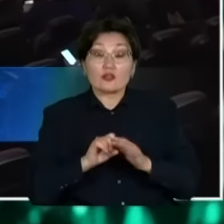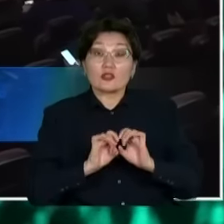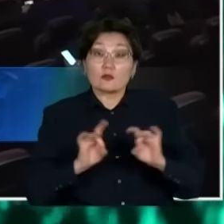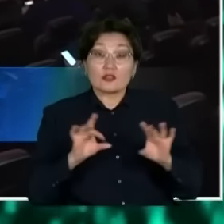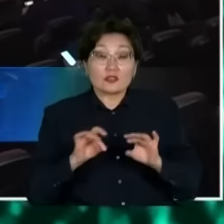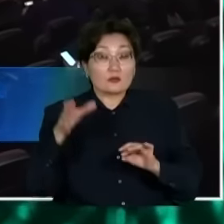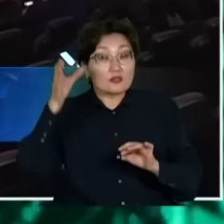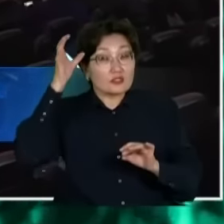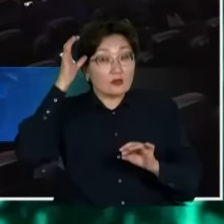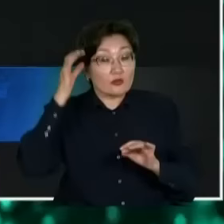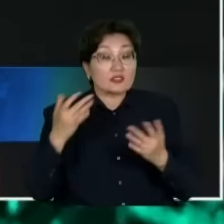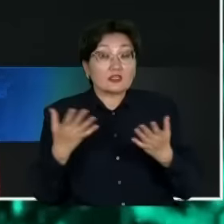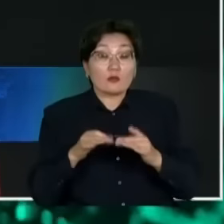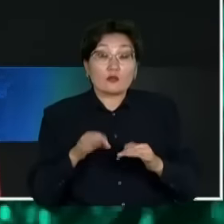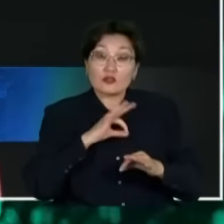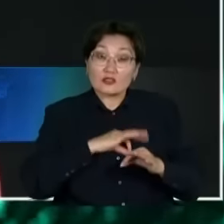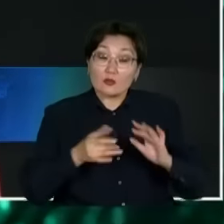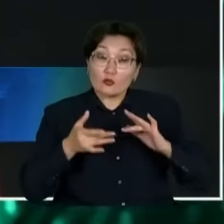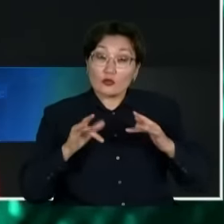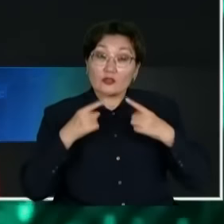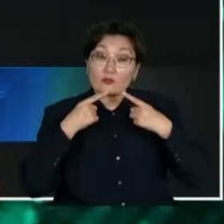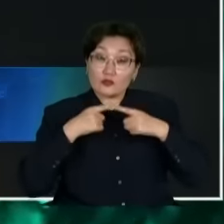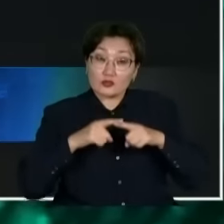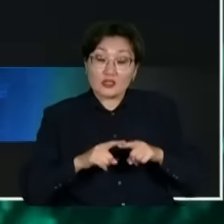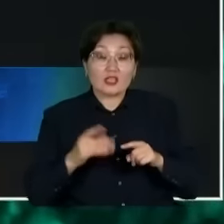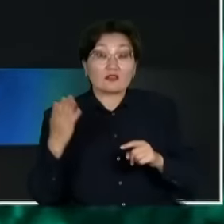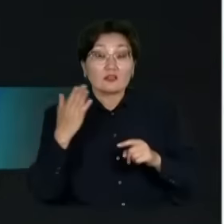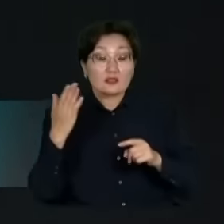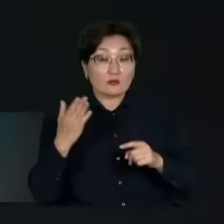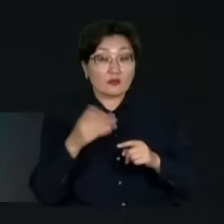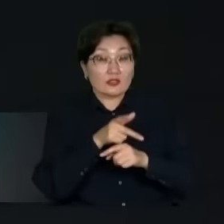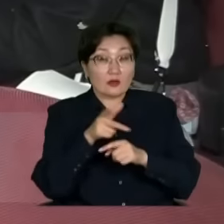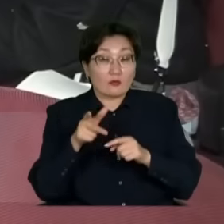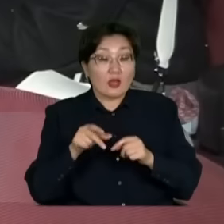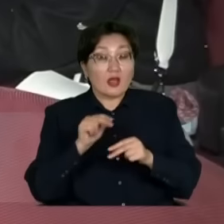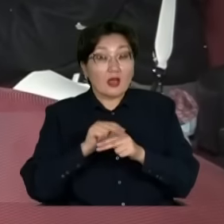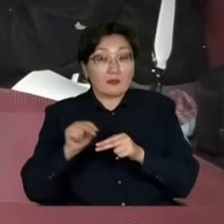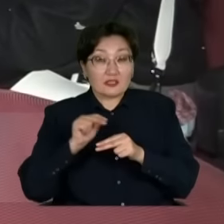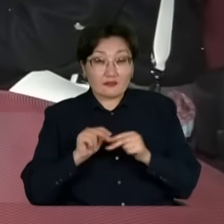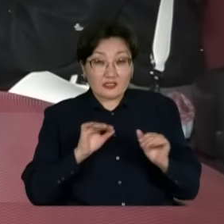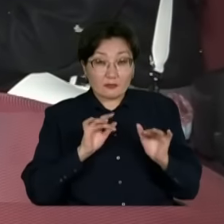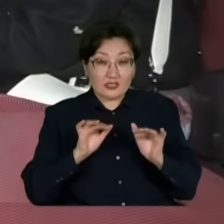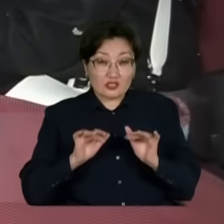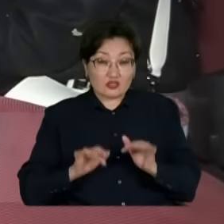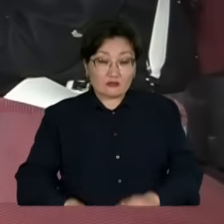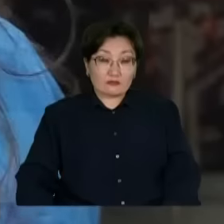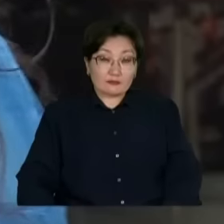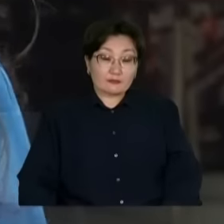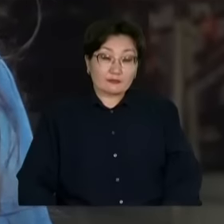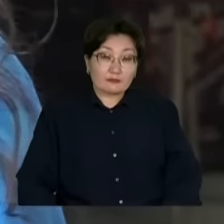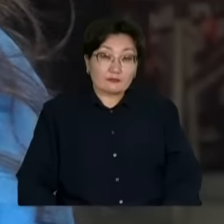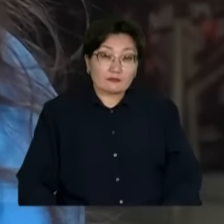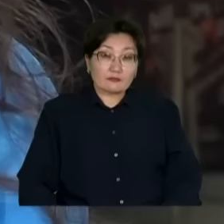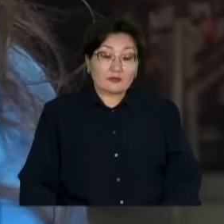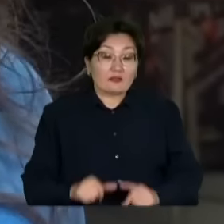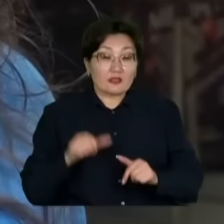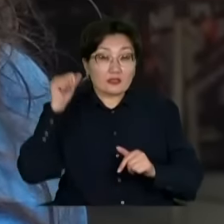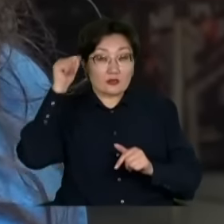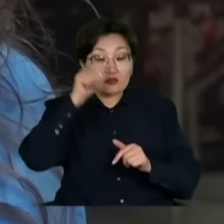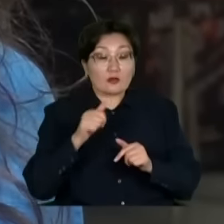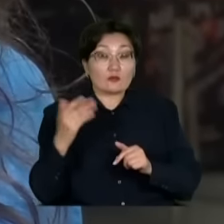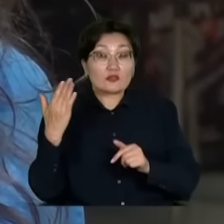знаниями о том как применять цифровые технологии в киноиндустрии и образовательных процессах в этом году